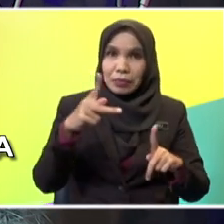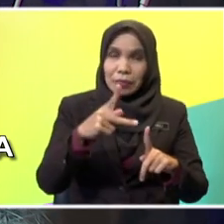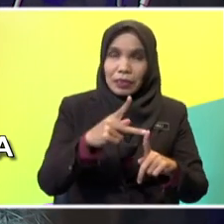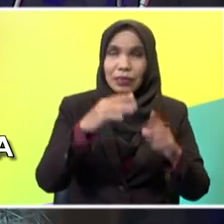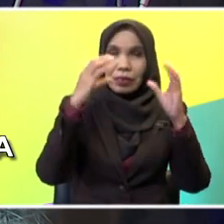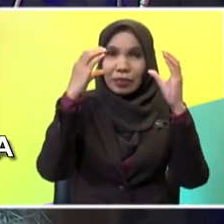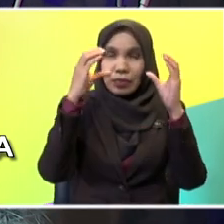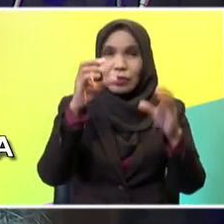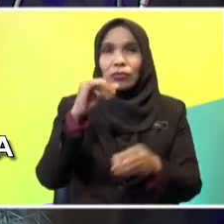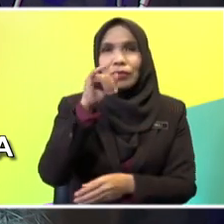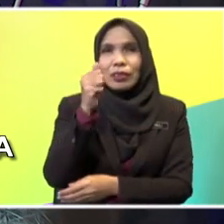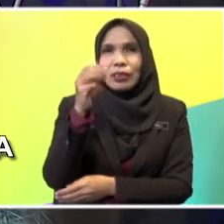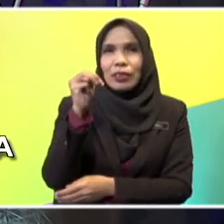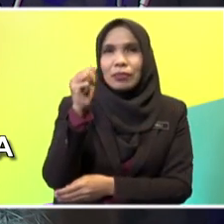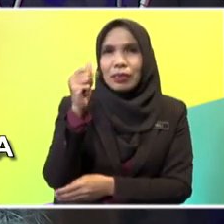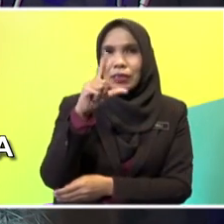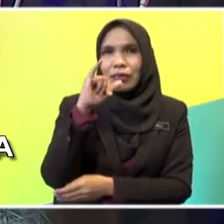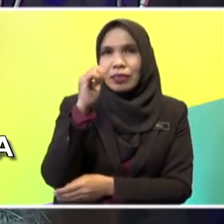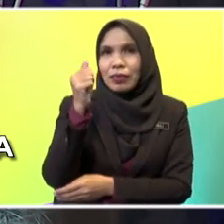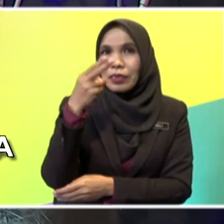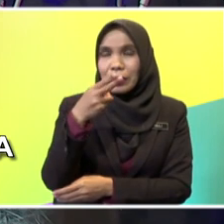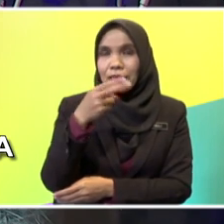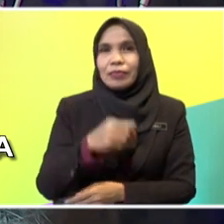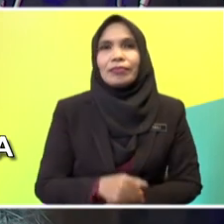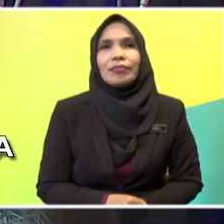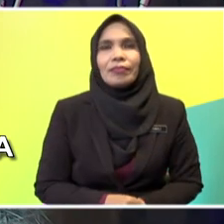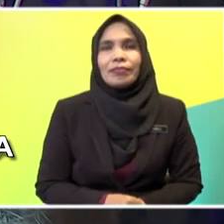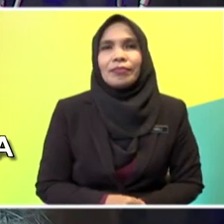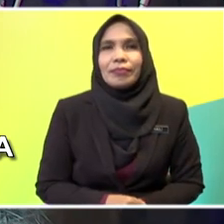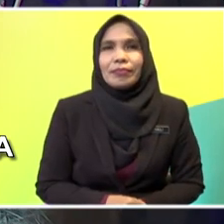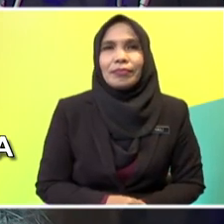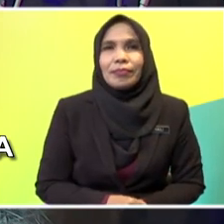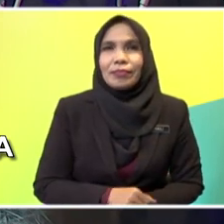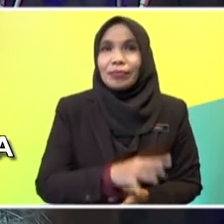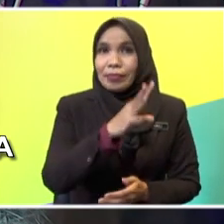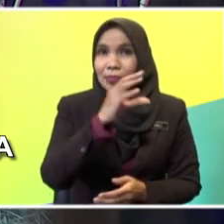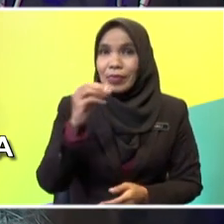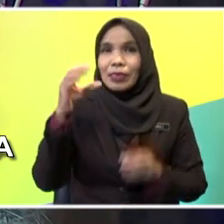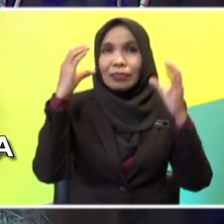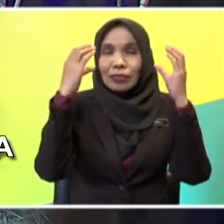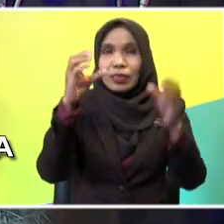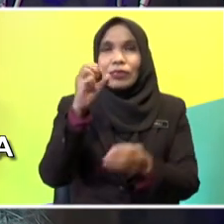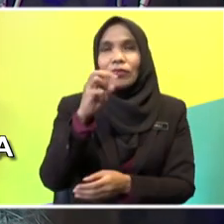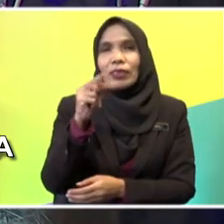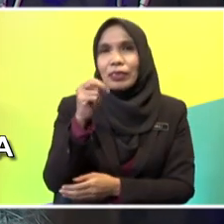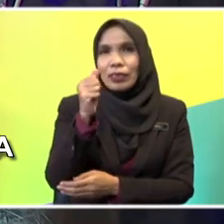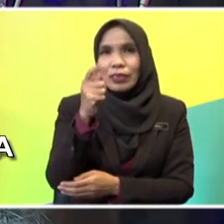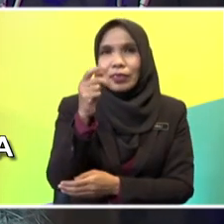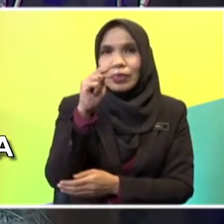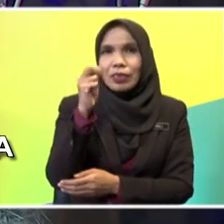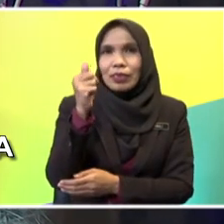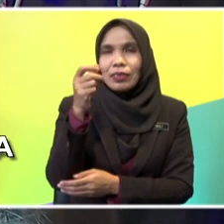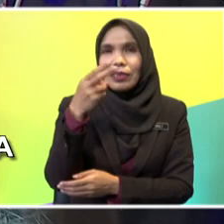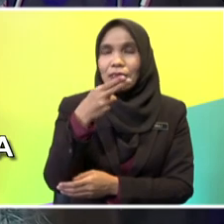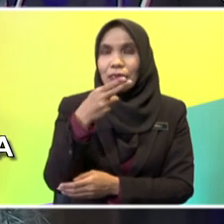Khas Sekolah Kemenengah Kebangsaan Danau Kota Kuala Lumpur. Juga bersama kita Cikgu Natra Idris, Guru Pendidikan Khas Sekolah